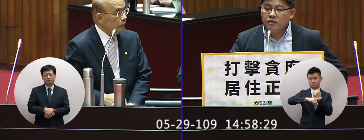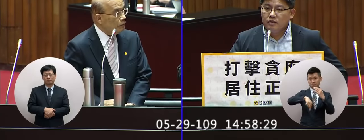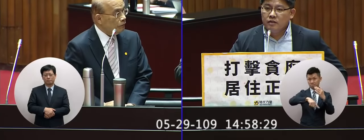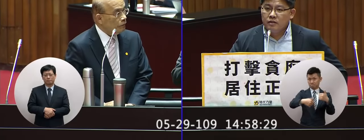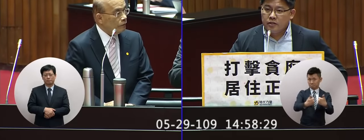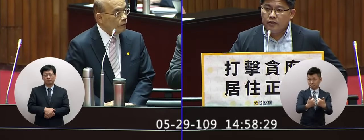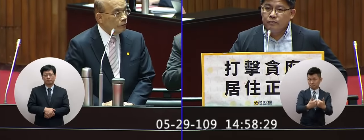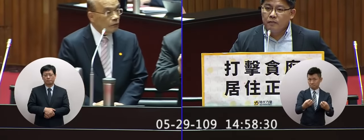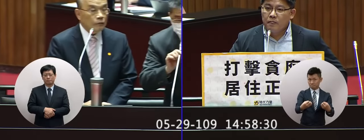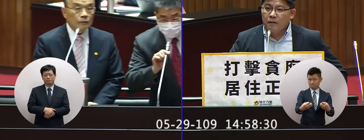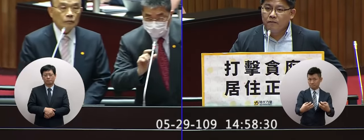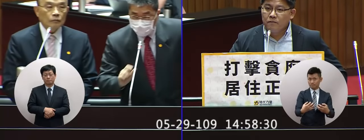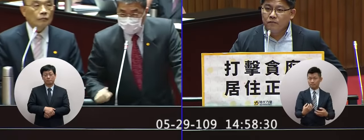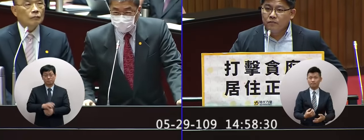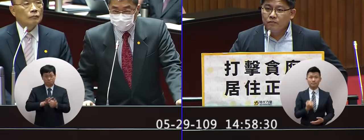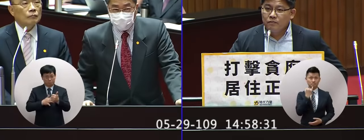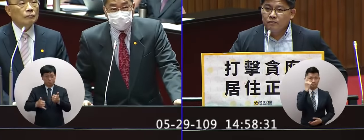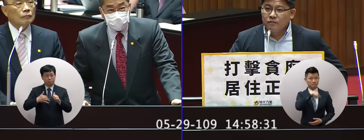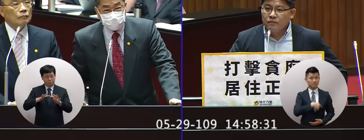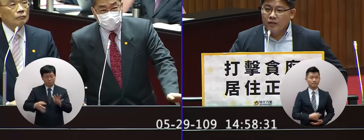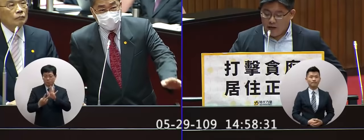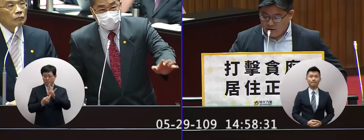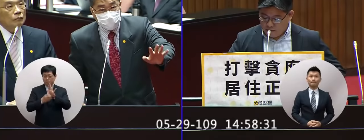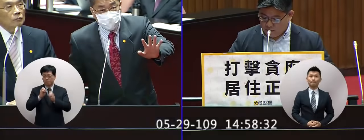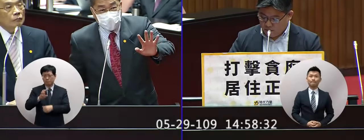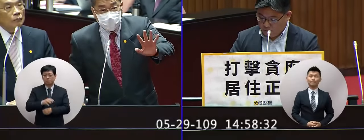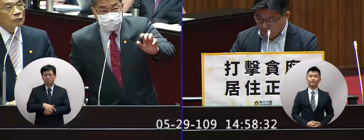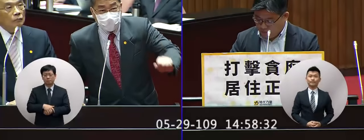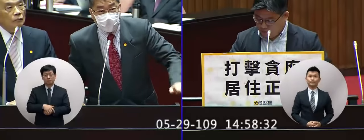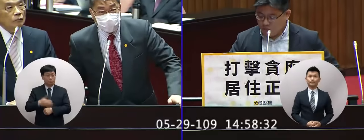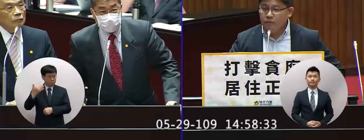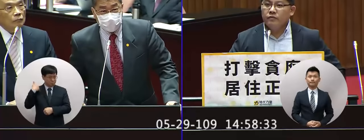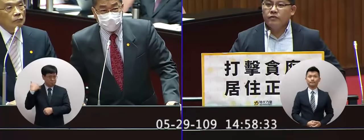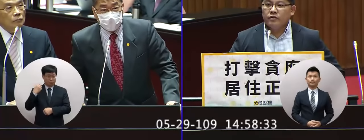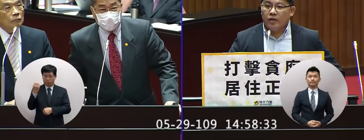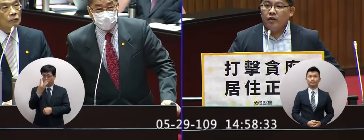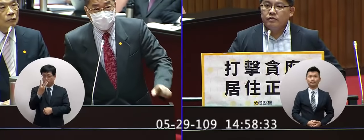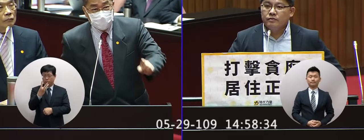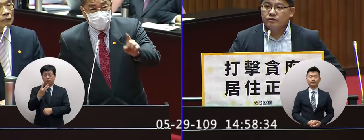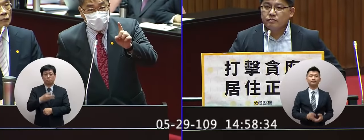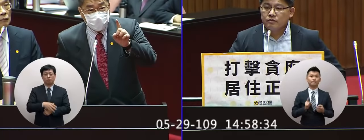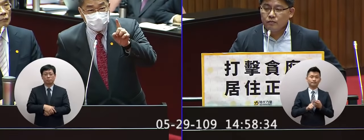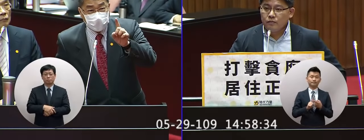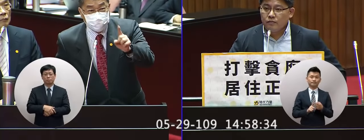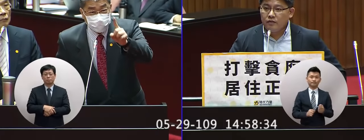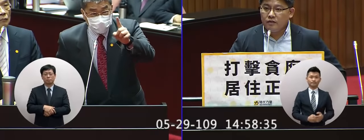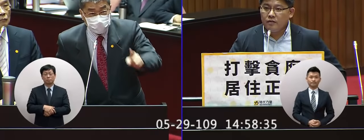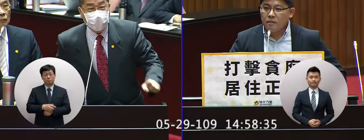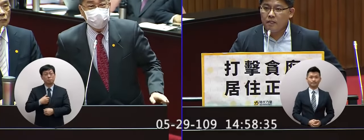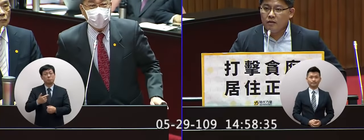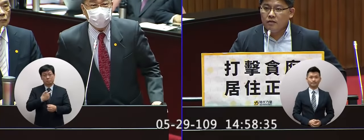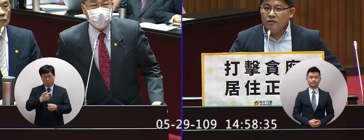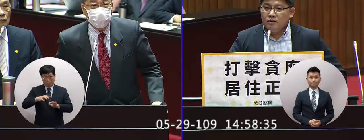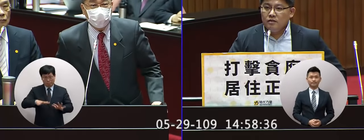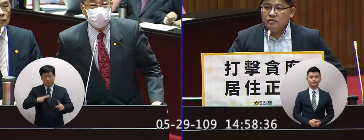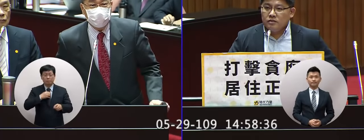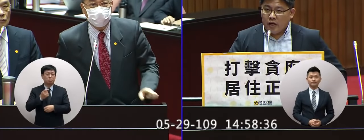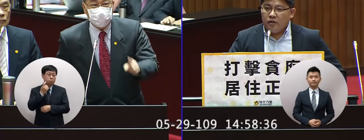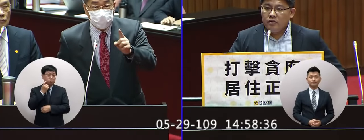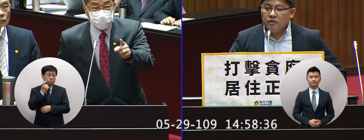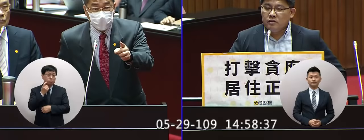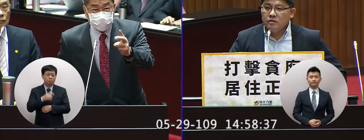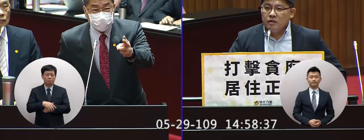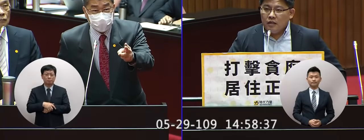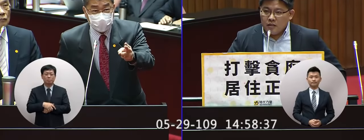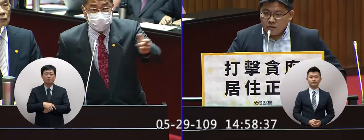信 是 啊，委员，我来甲你说明一下吼，顶届有三个嘛，对不 吼？对。 咱上无过一个啊嘛，吼，